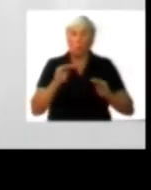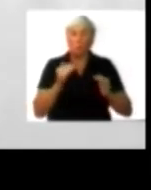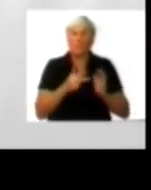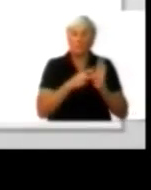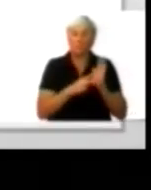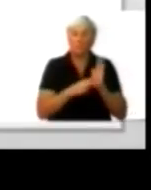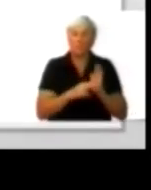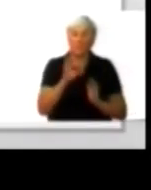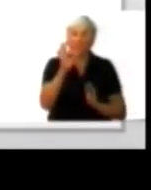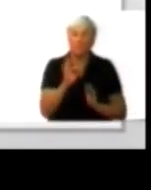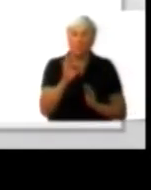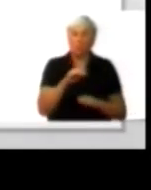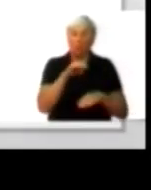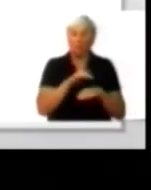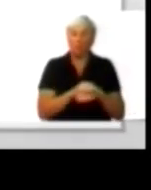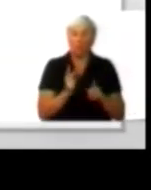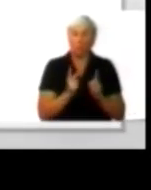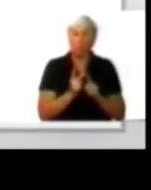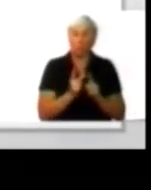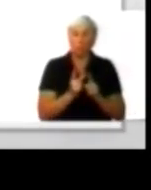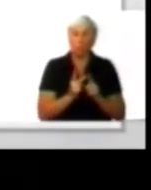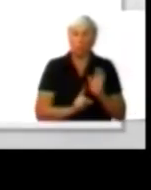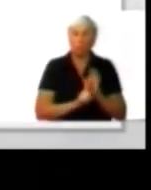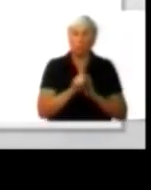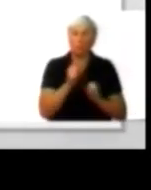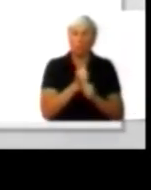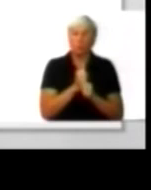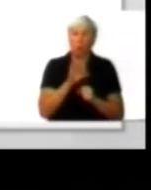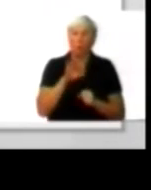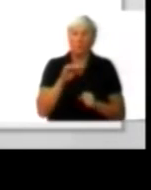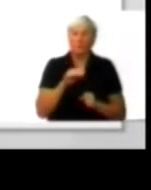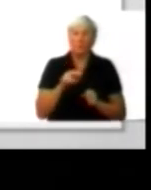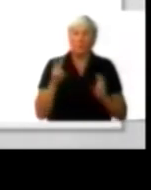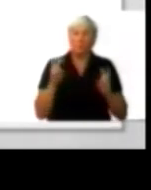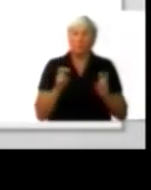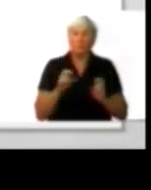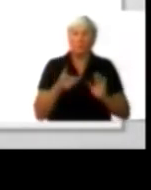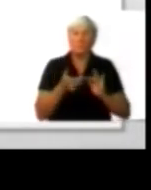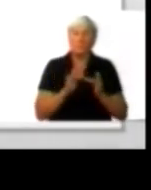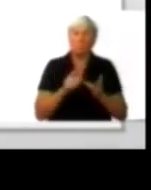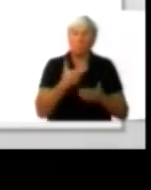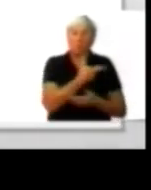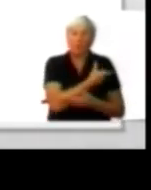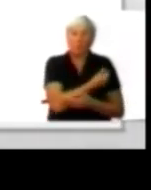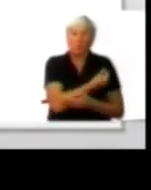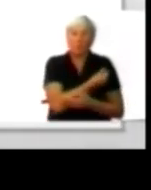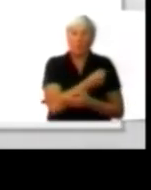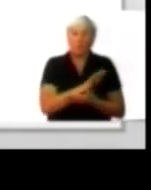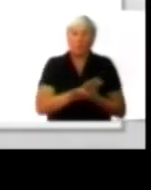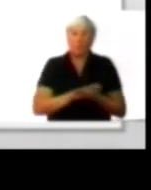70%. Факт другий. Розпочав роботу офіційний тематичний сайт про вакцинацію